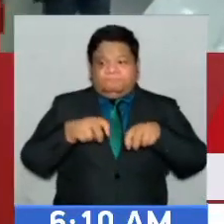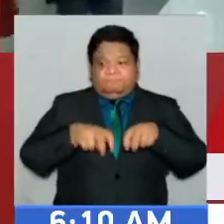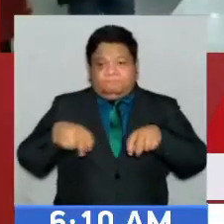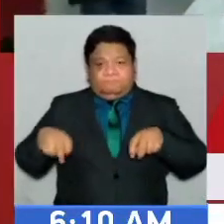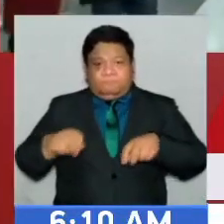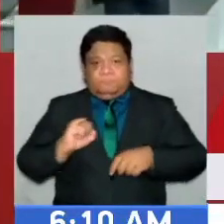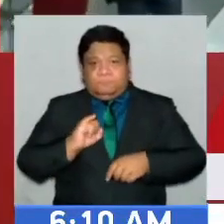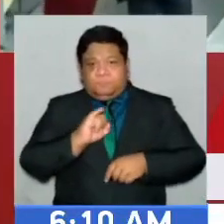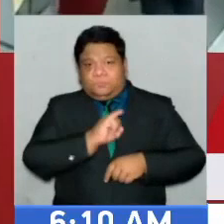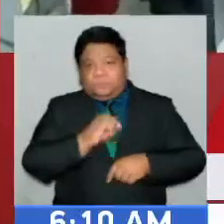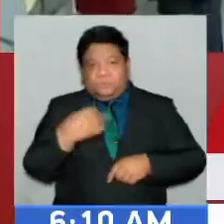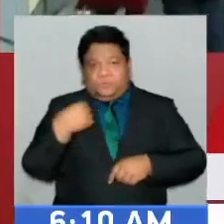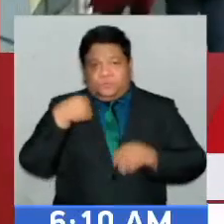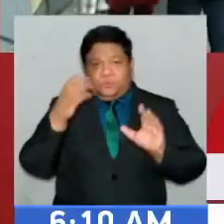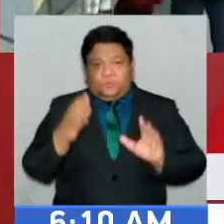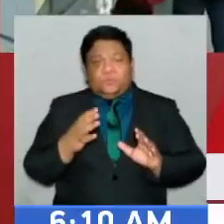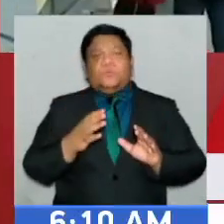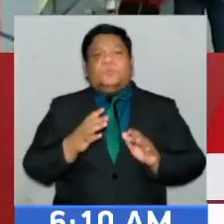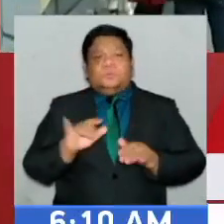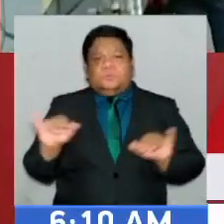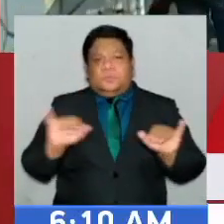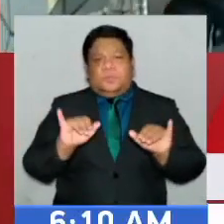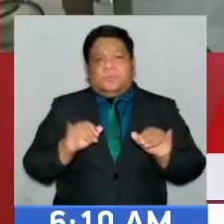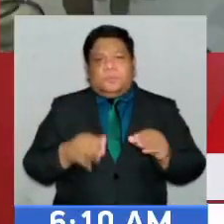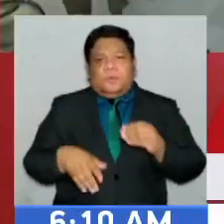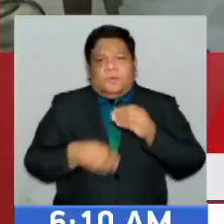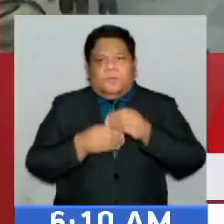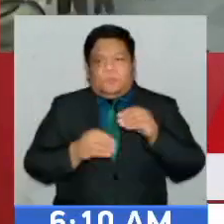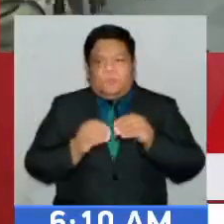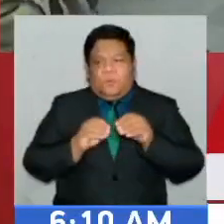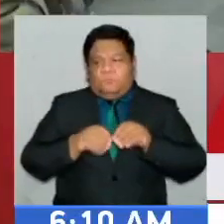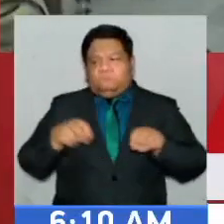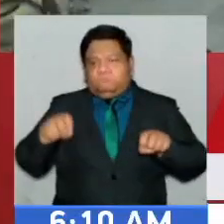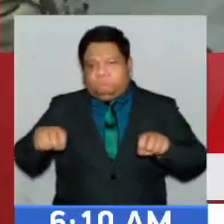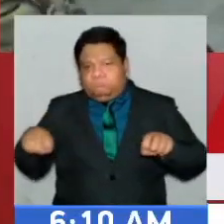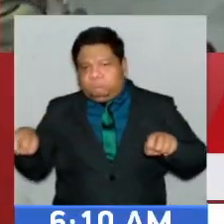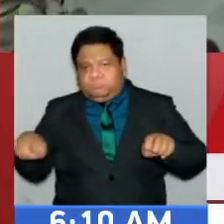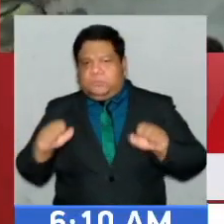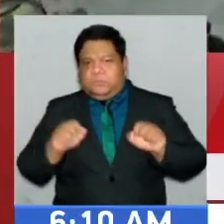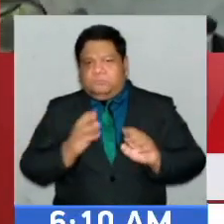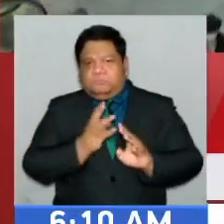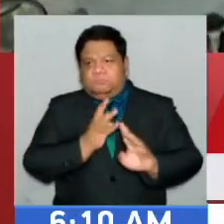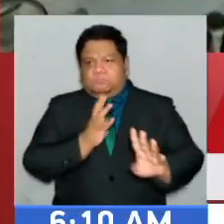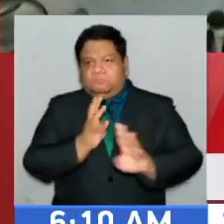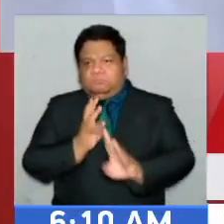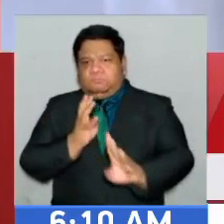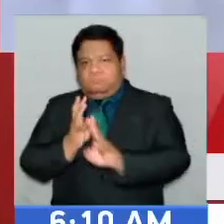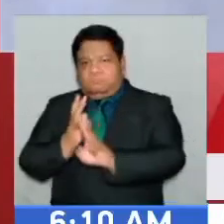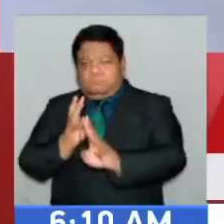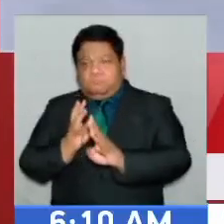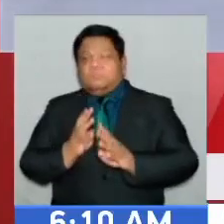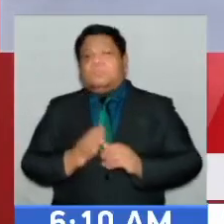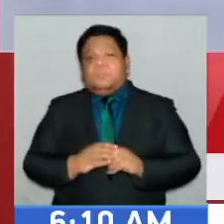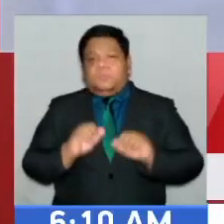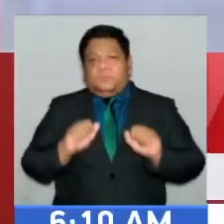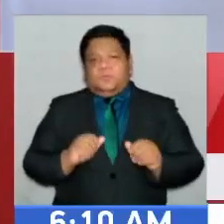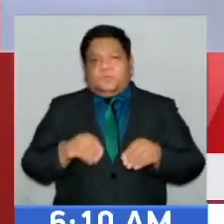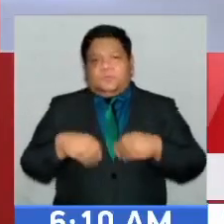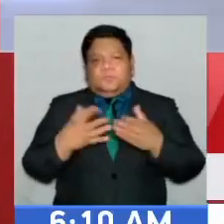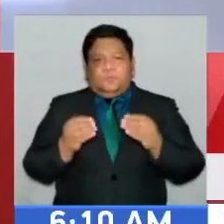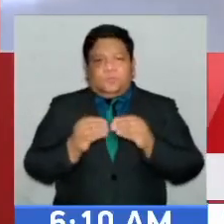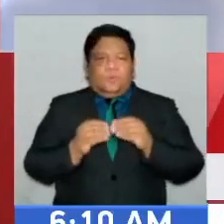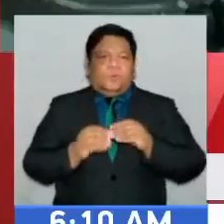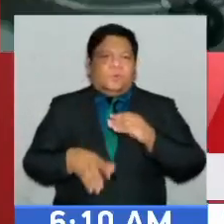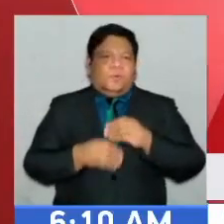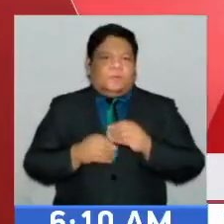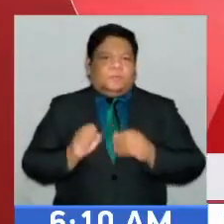na ma-expand itong counters natin. And we're hoping po na once ma-expand po yan, makapag-deploy po tayo ng additional immigration officers. Wala nang